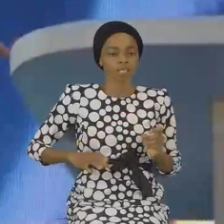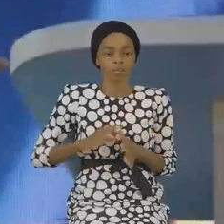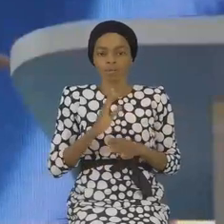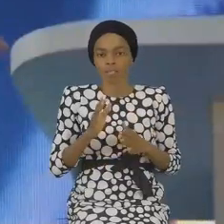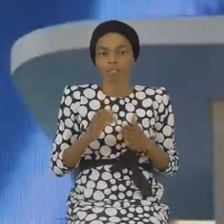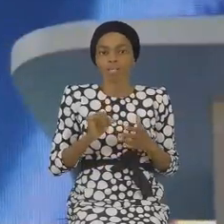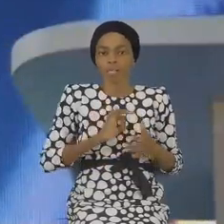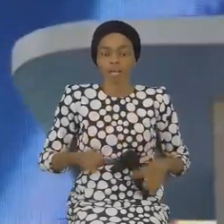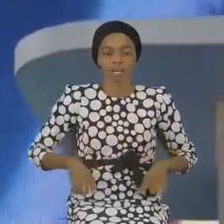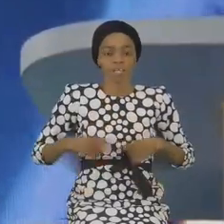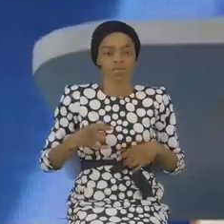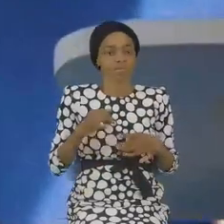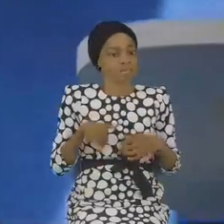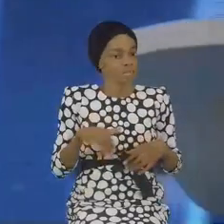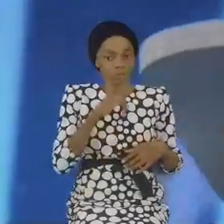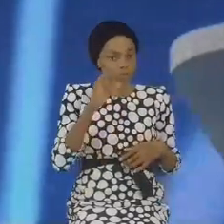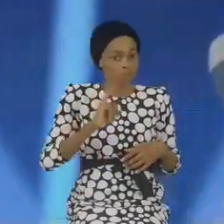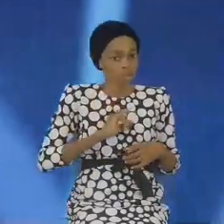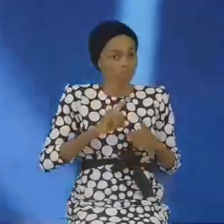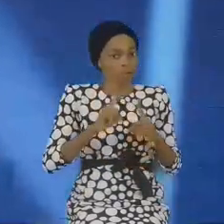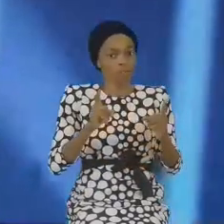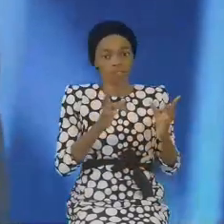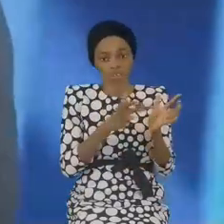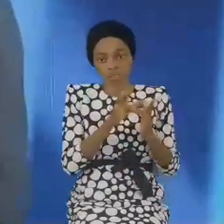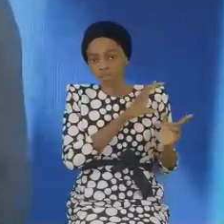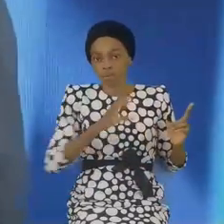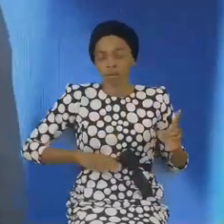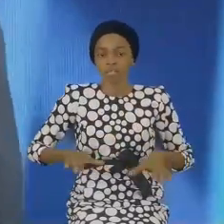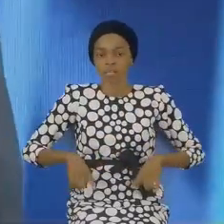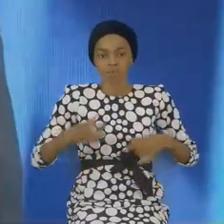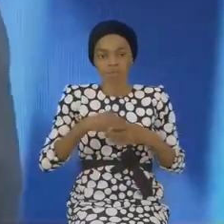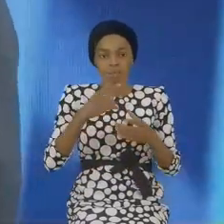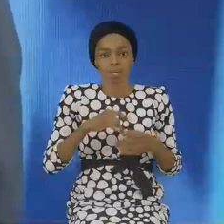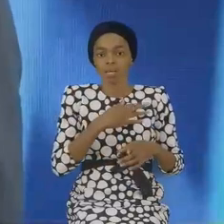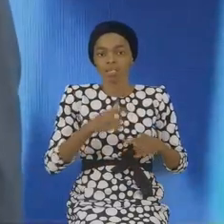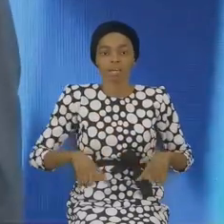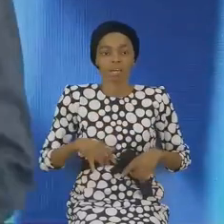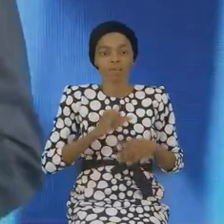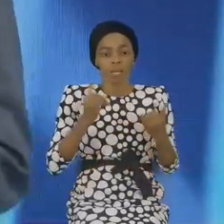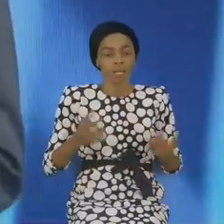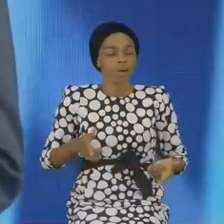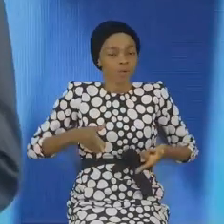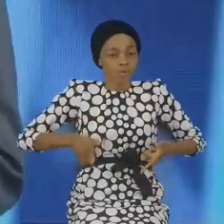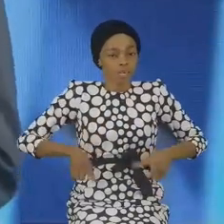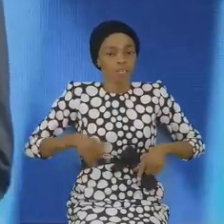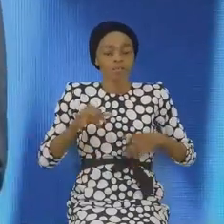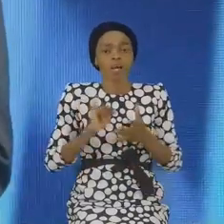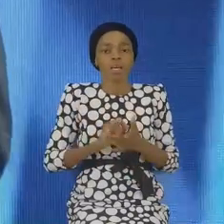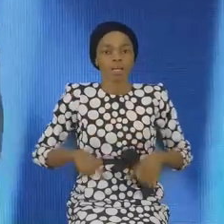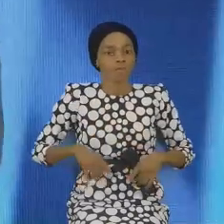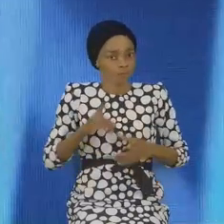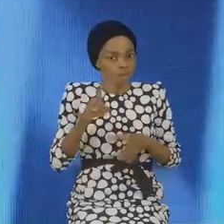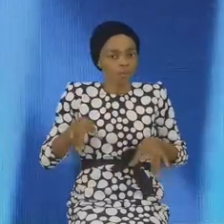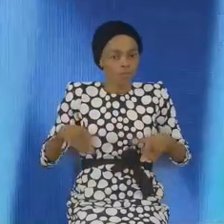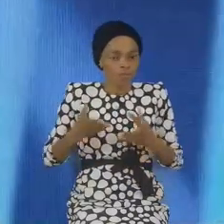moi. Et la vie que je mène maintenant, je l'amène, nous passons par la vie. Et je vis par